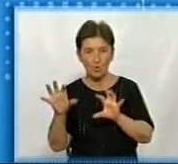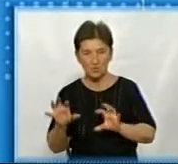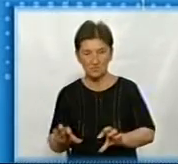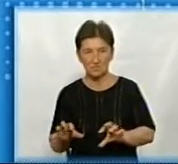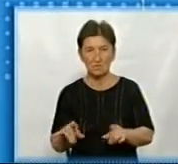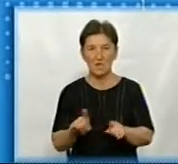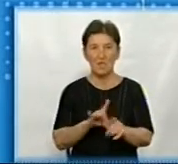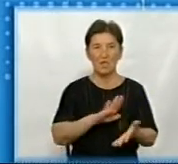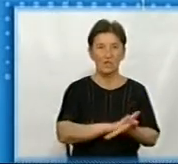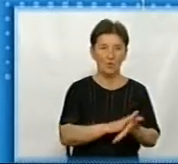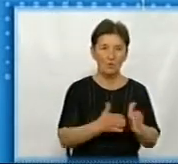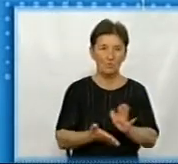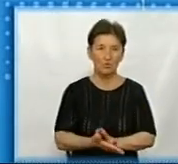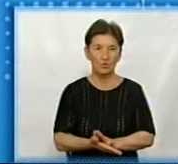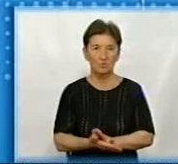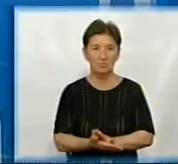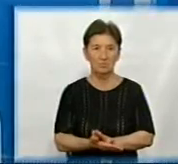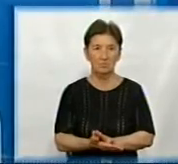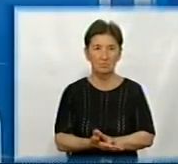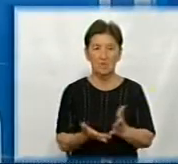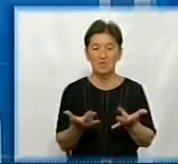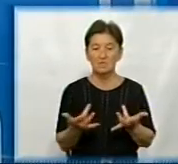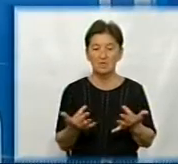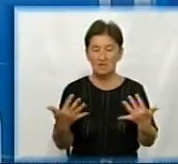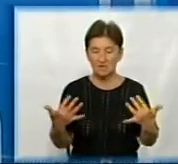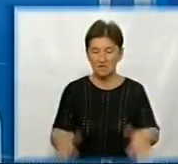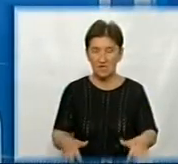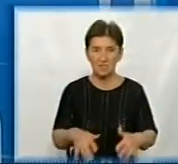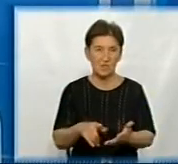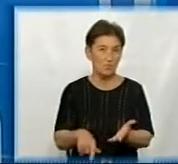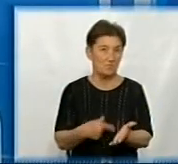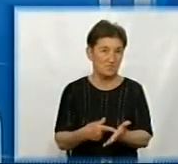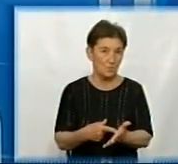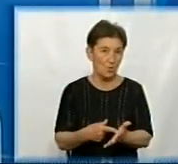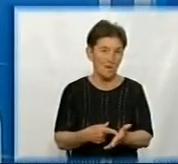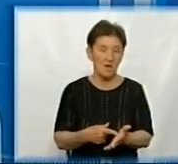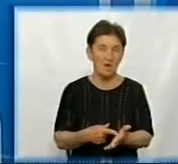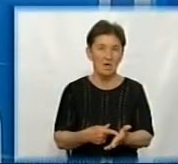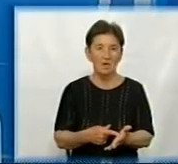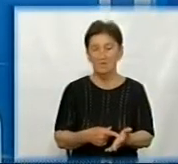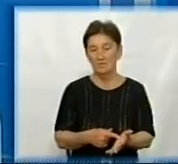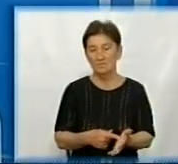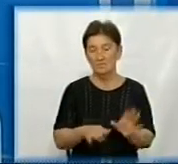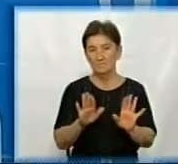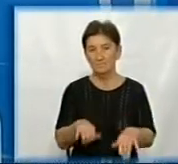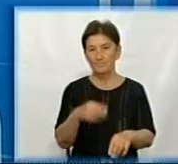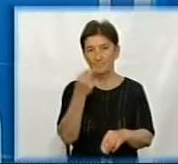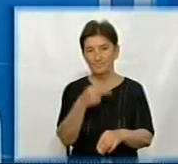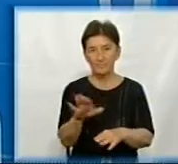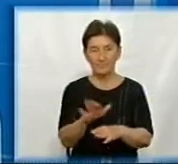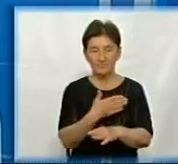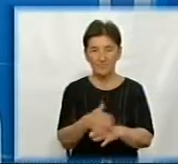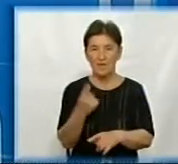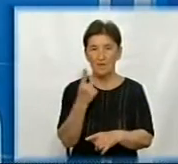так і договору. Скільки втратило місто, якби... Ну, давайте розділимо це питання на два. Перший –